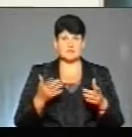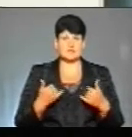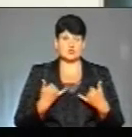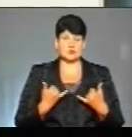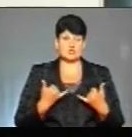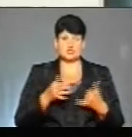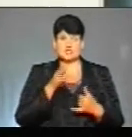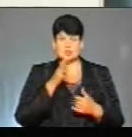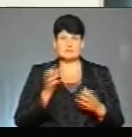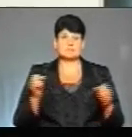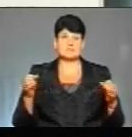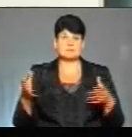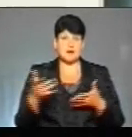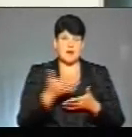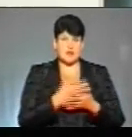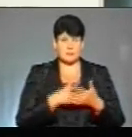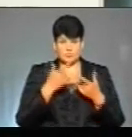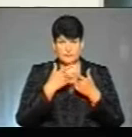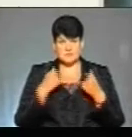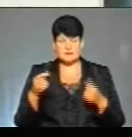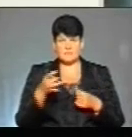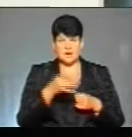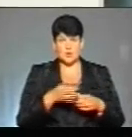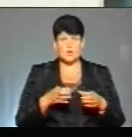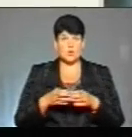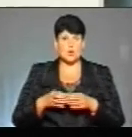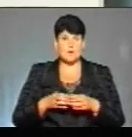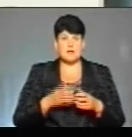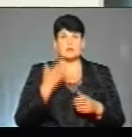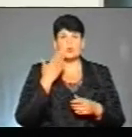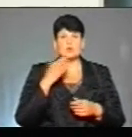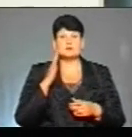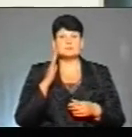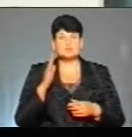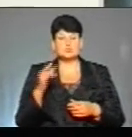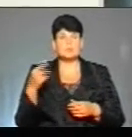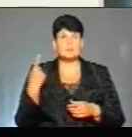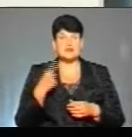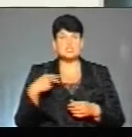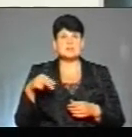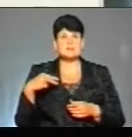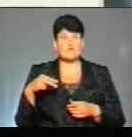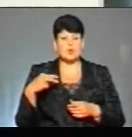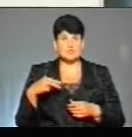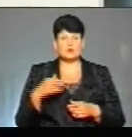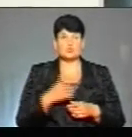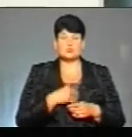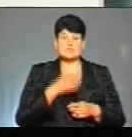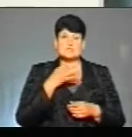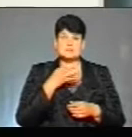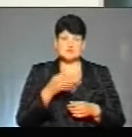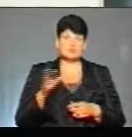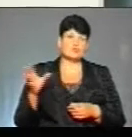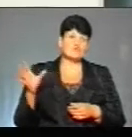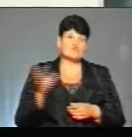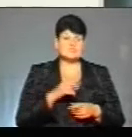ми на сьогоднішній час збираємо інформацію вже по районах та громадах, коли відбуватимуться перші дзвоники, то хочу зазначити,